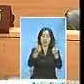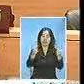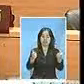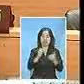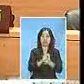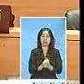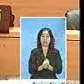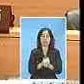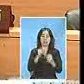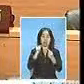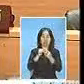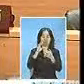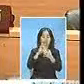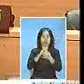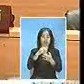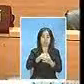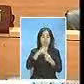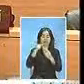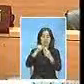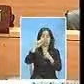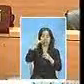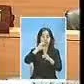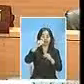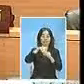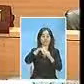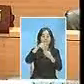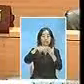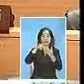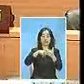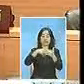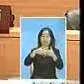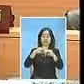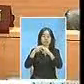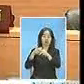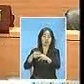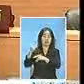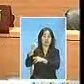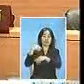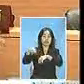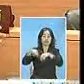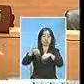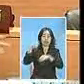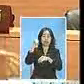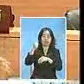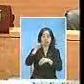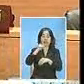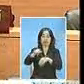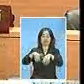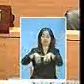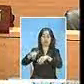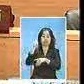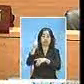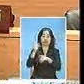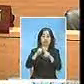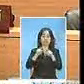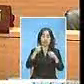รงนั้นเนี่ยเขาต้องการที่มาจากการเลือกตั้งไม่เป็นไรเพราะว่ามีอำนาจบริหารให้ซ้ำได้ให้ประชาชนตัดสิน